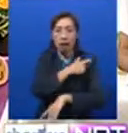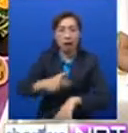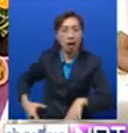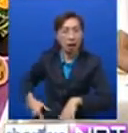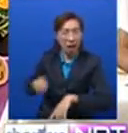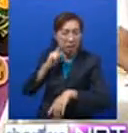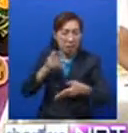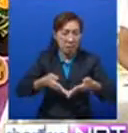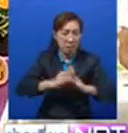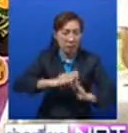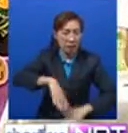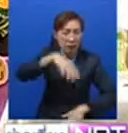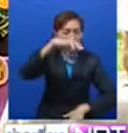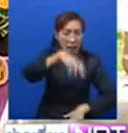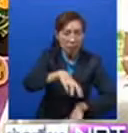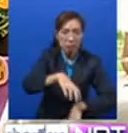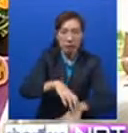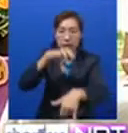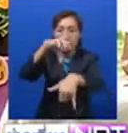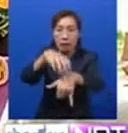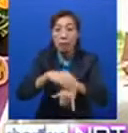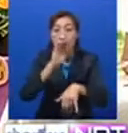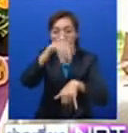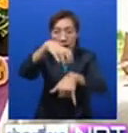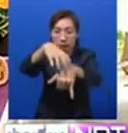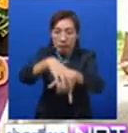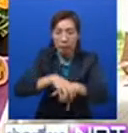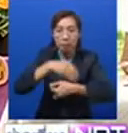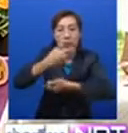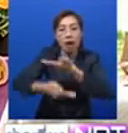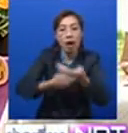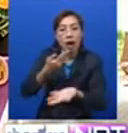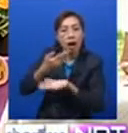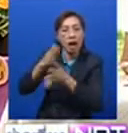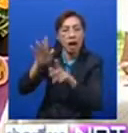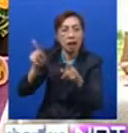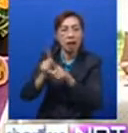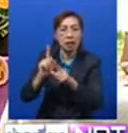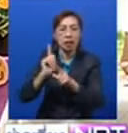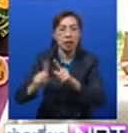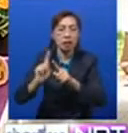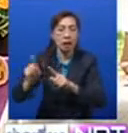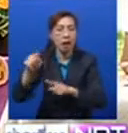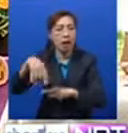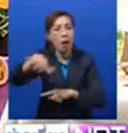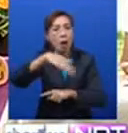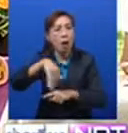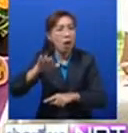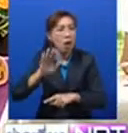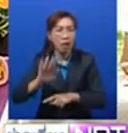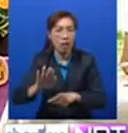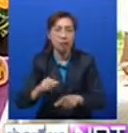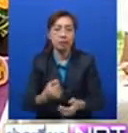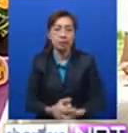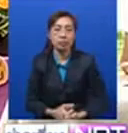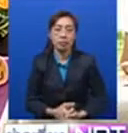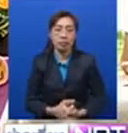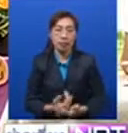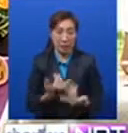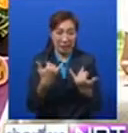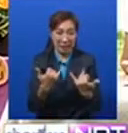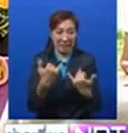คล้องช้างเพื่อส่งขายต่างประเทศค่ะไปยังแขวนปากกาไสตำบลหนึ่งในทอนเหนือของคลองในปัจจุบันต